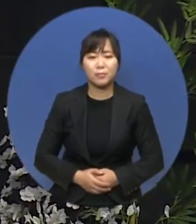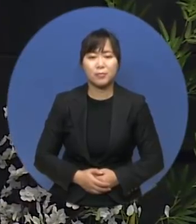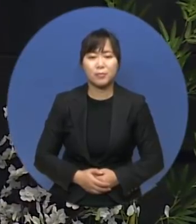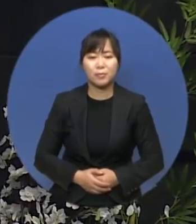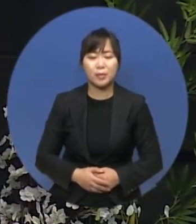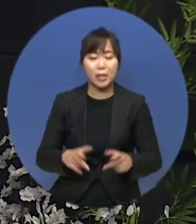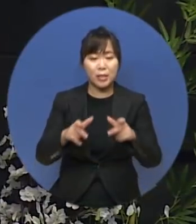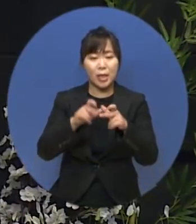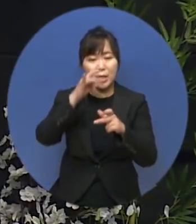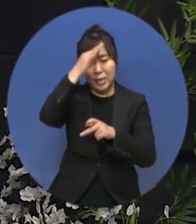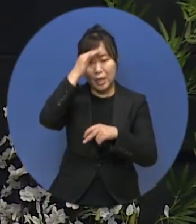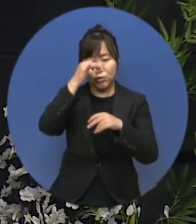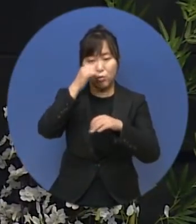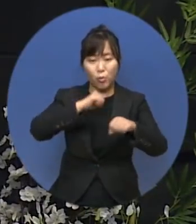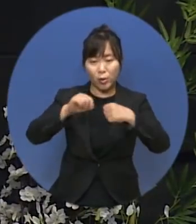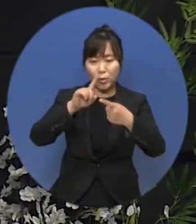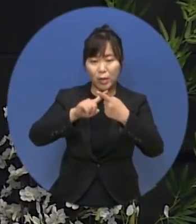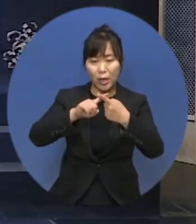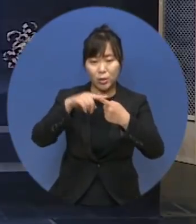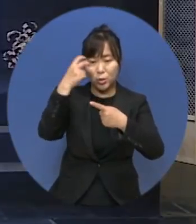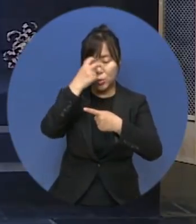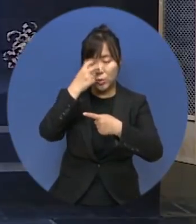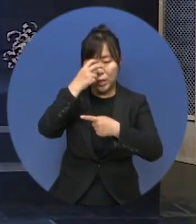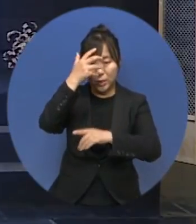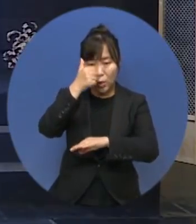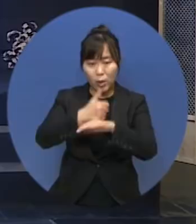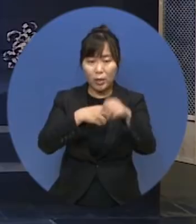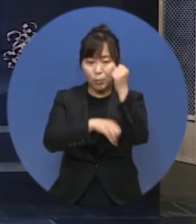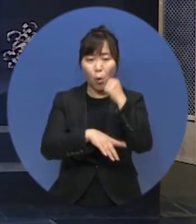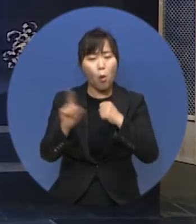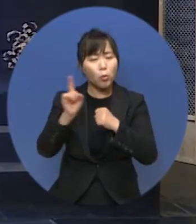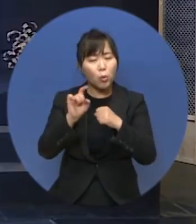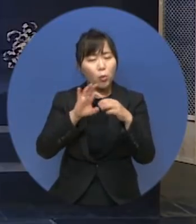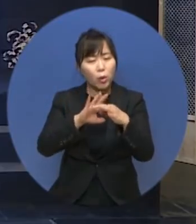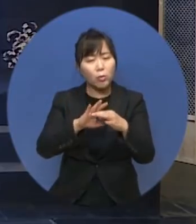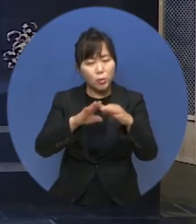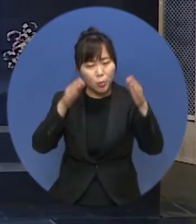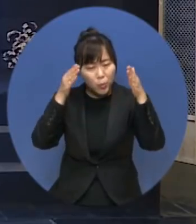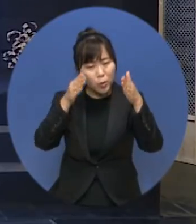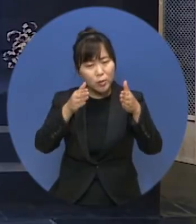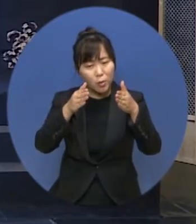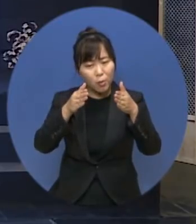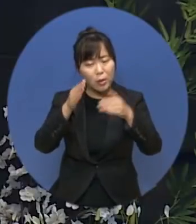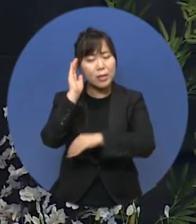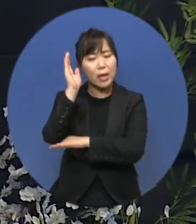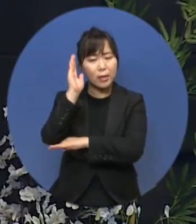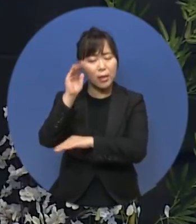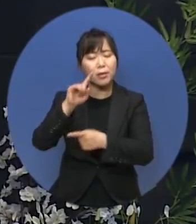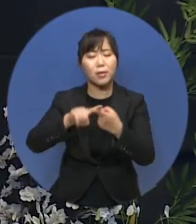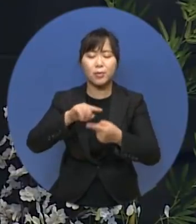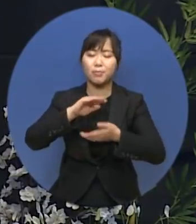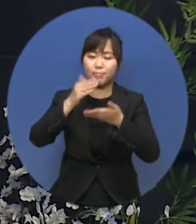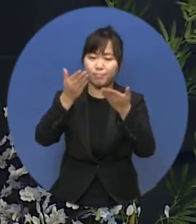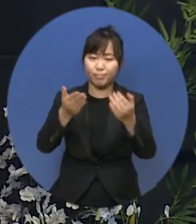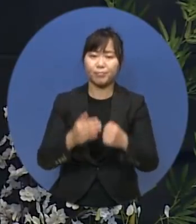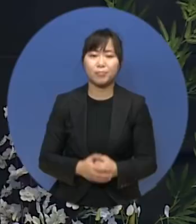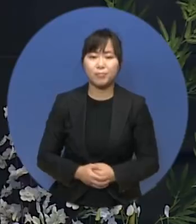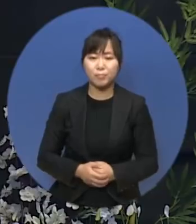장애인 예술활동에 대한 조사 결과를 바탕으로 어떠한 부분에 대해서 초점을 맞춰서 해야 될지를 좀